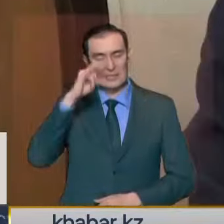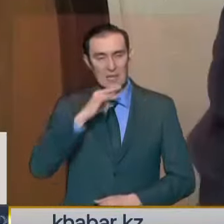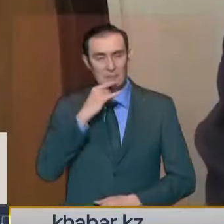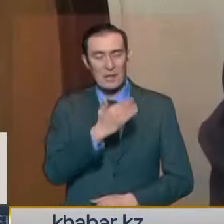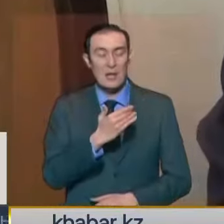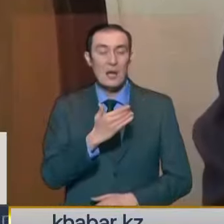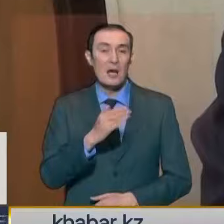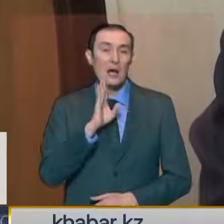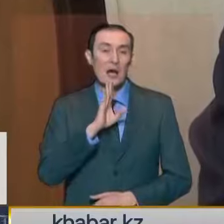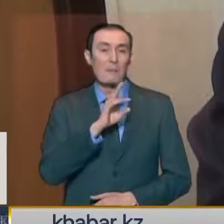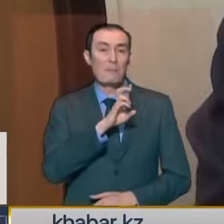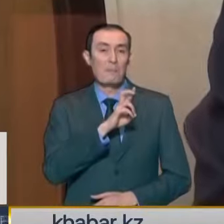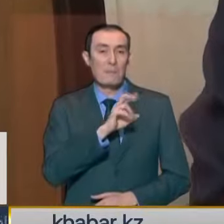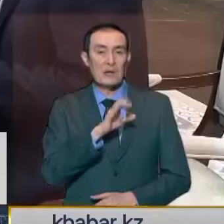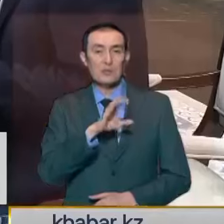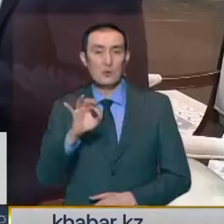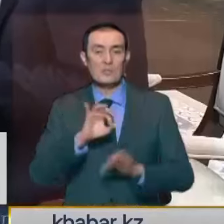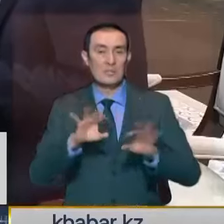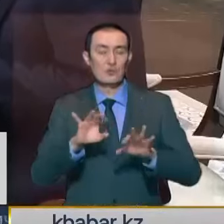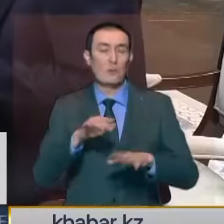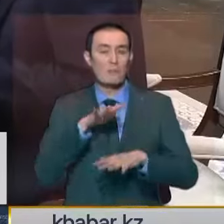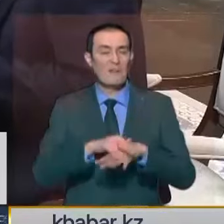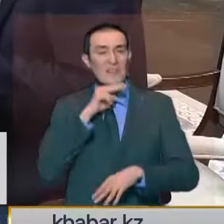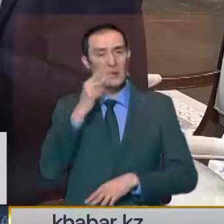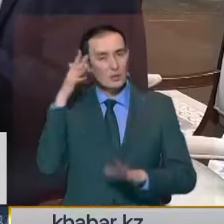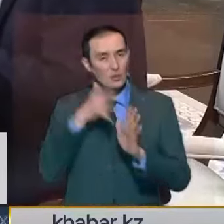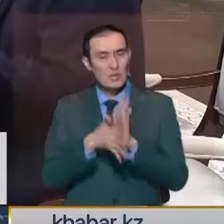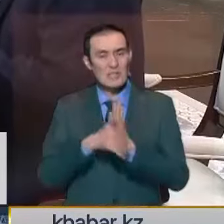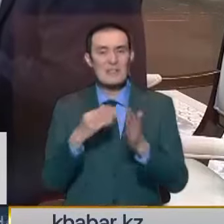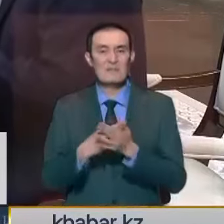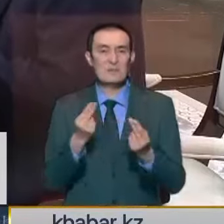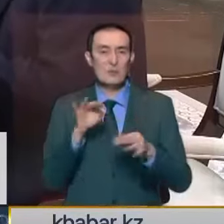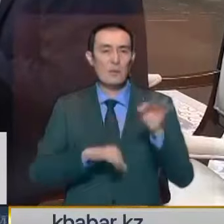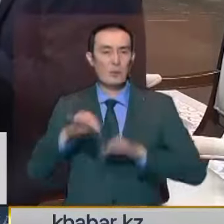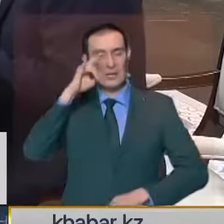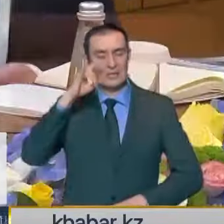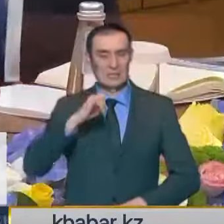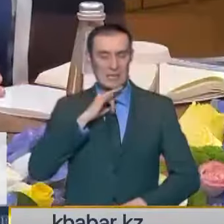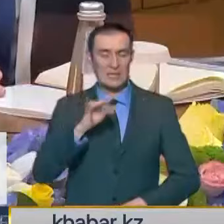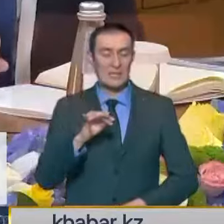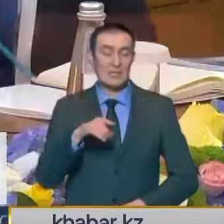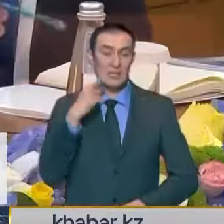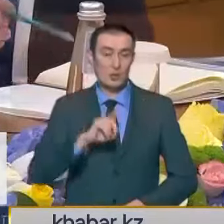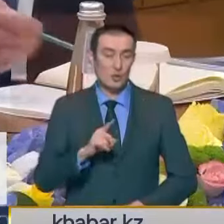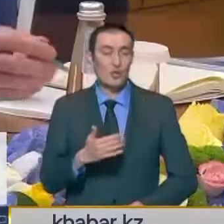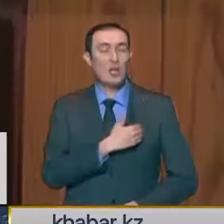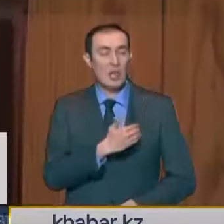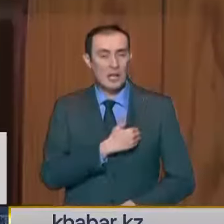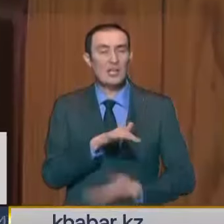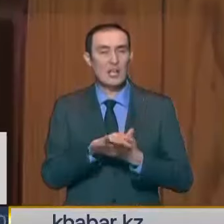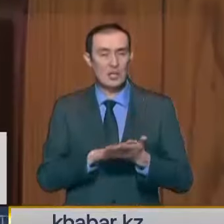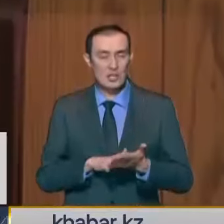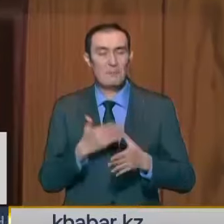свою очередь отде но басо сообщила что банк внимательно изучает инвестиционные проекты Казахстана и заявила о заинтересованности в